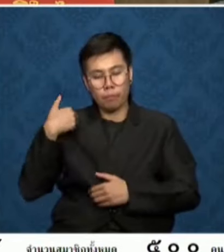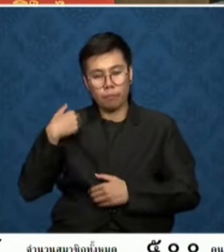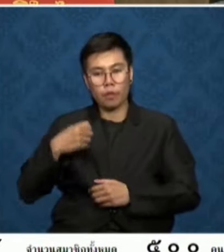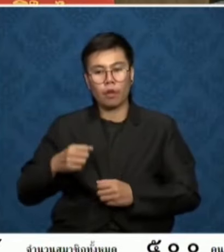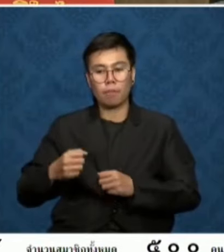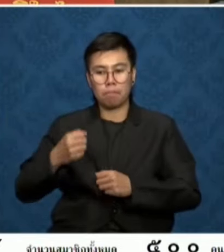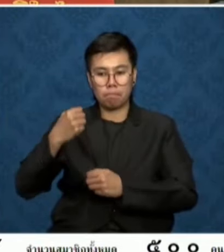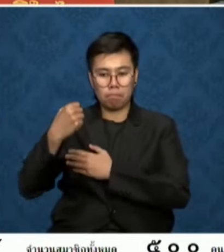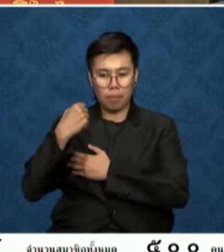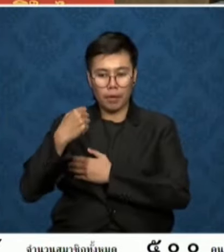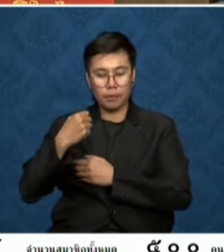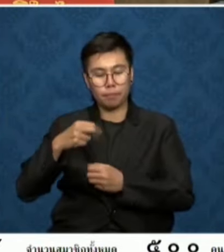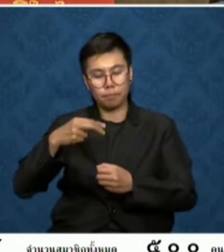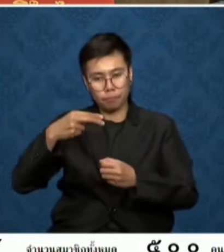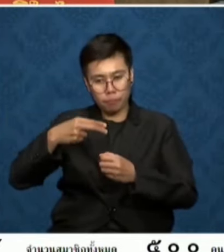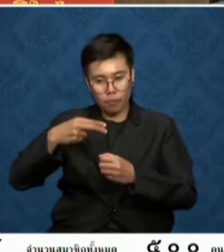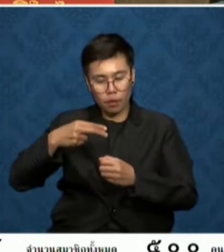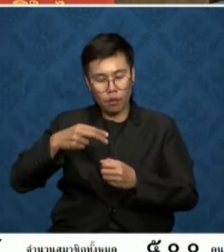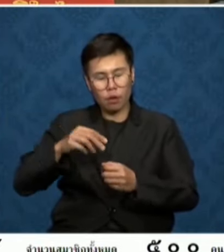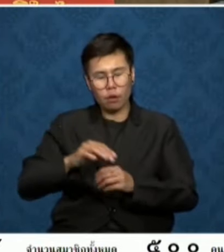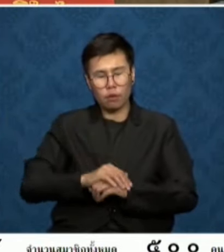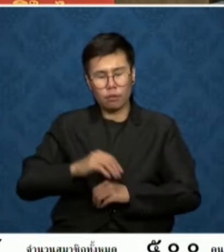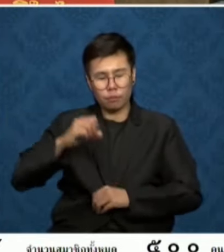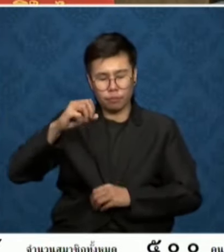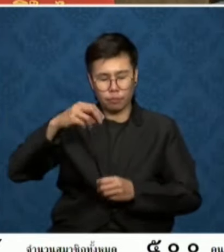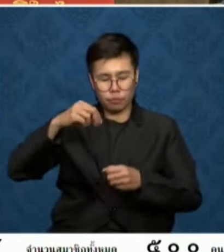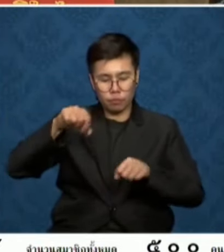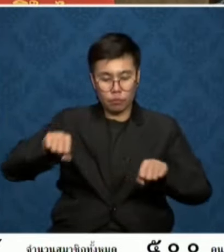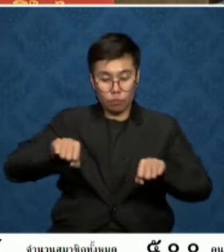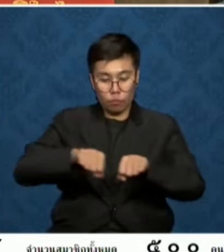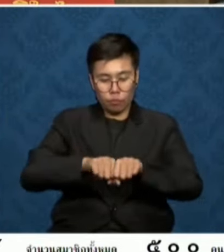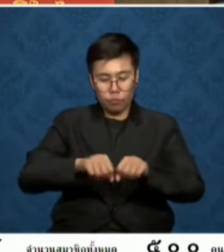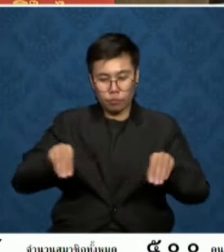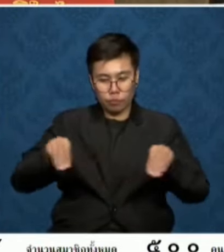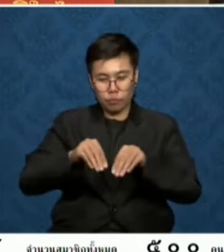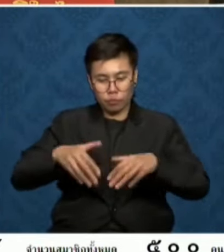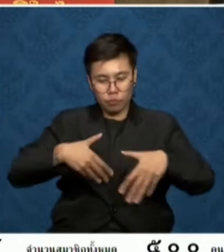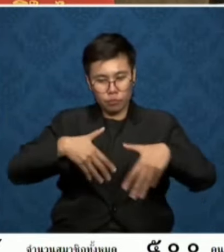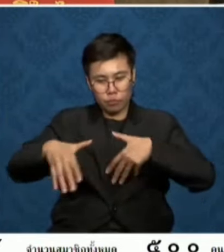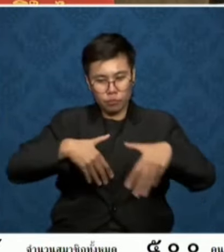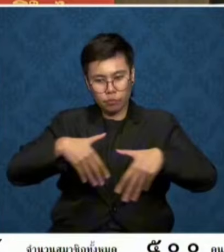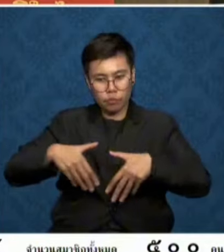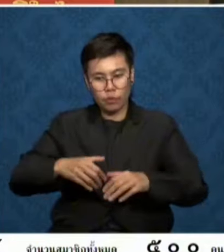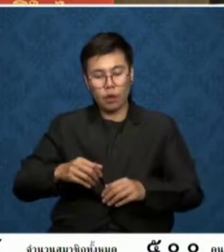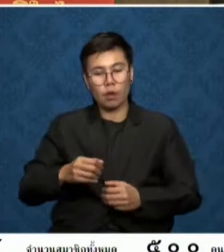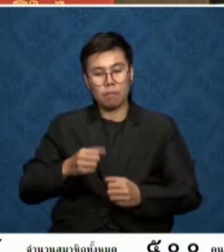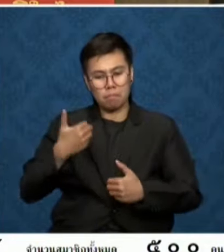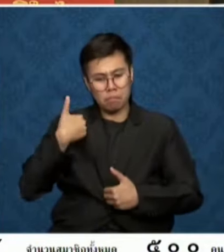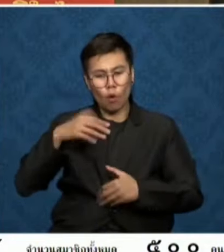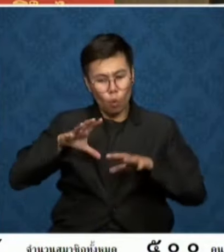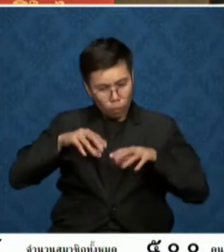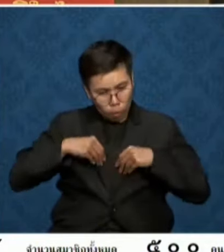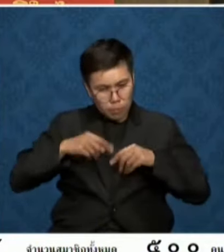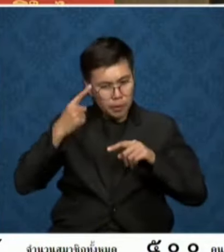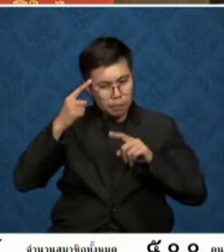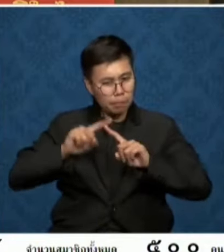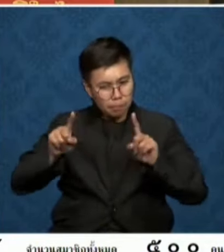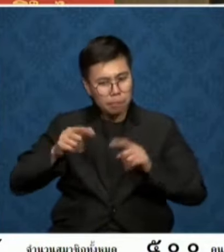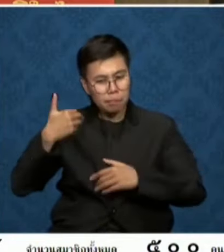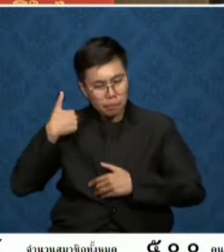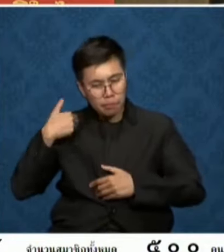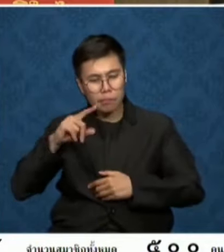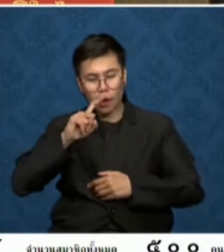แล้วมันสามารถปลอดภัยพอละเมื่อไปตั้งอยู่ในชุมชนหรือใกล้ชุมชนเนี่ยชาวบ้านเขาจะยอมรับท่านประธานและที่สำคัญที่สุดควรจะ